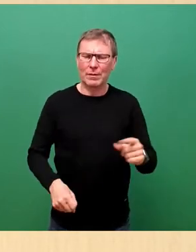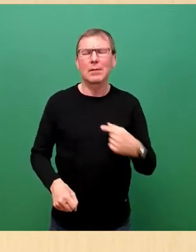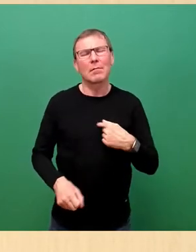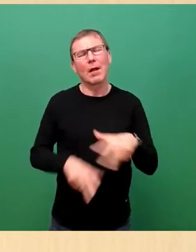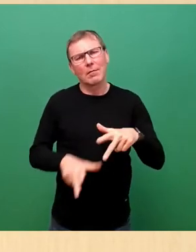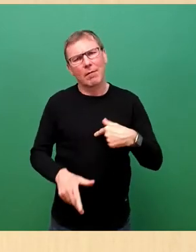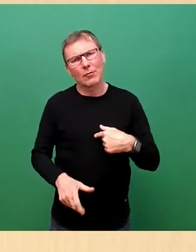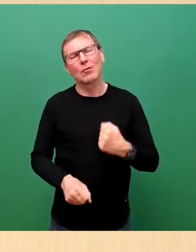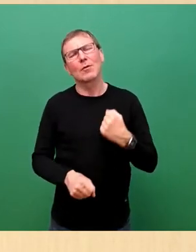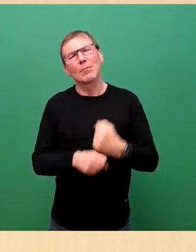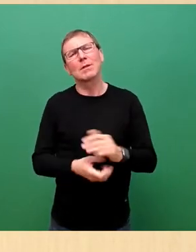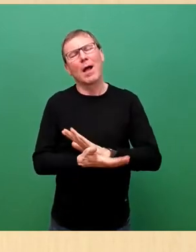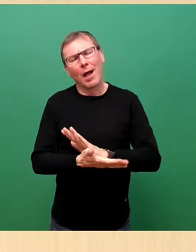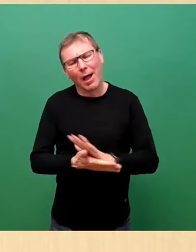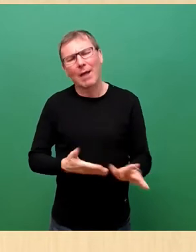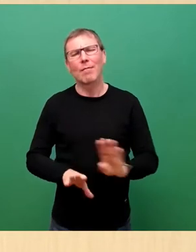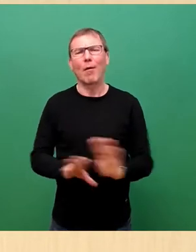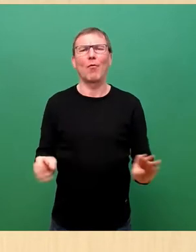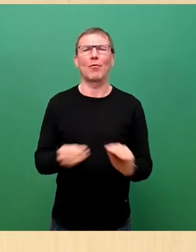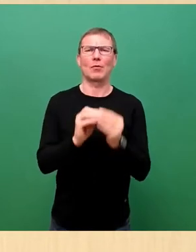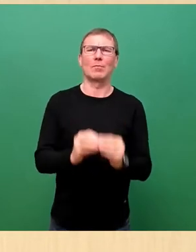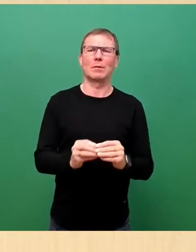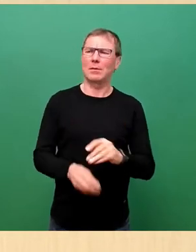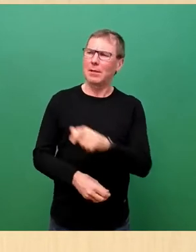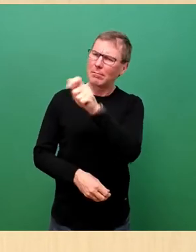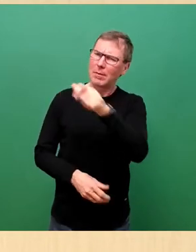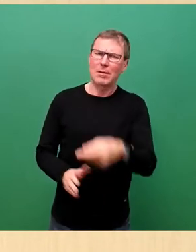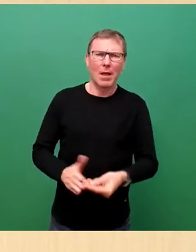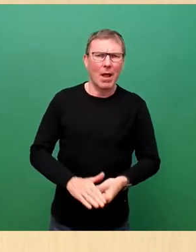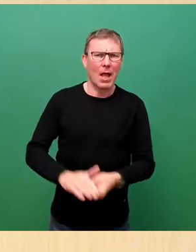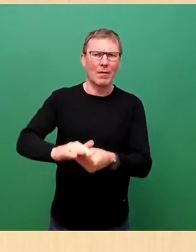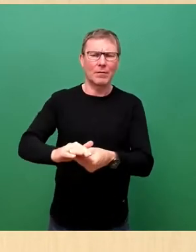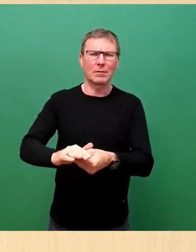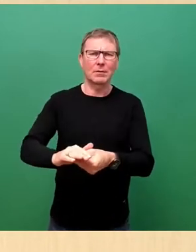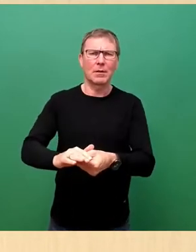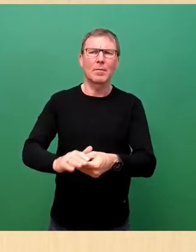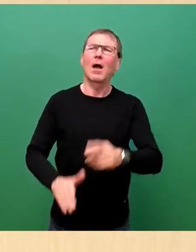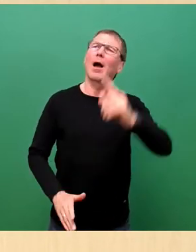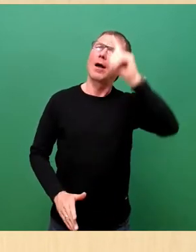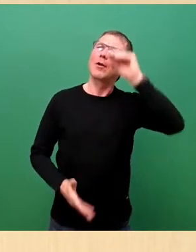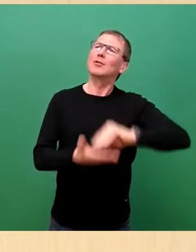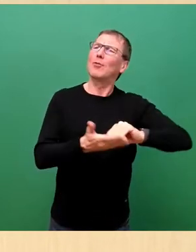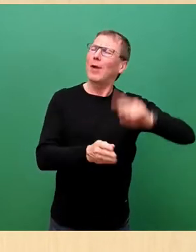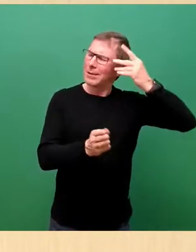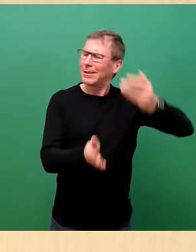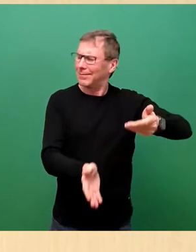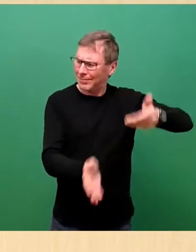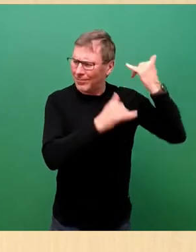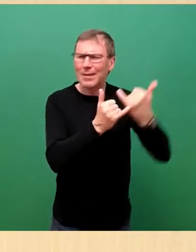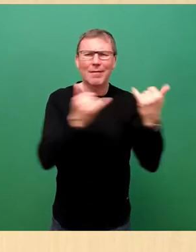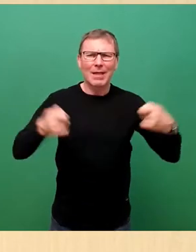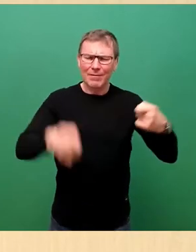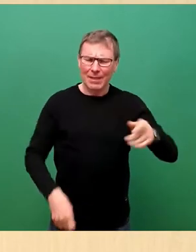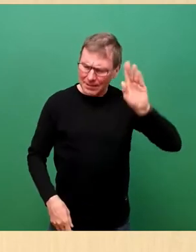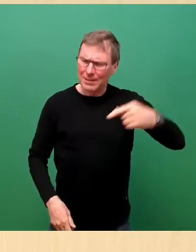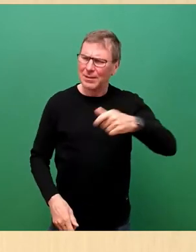einfach unkompliziert solchen Leuten helfen sollen, einfach mal nicht gucken auf deutsche Bürokratie, wie es finanziert wird, sondern den